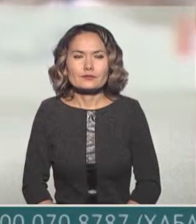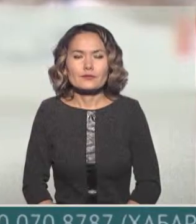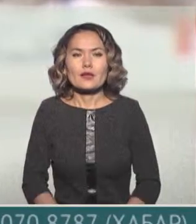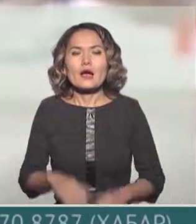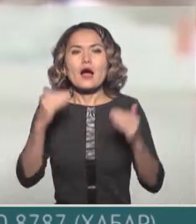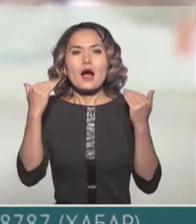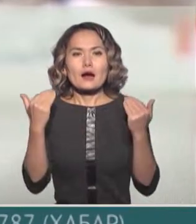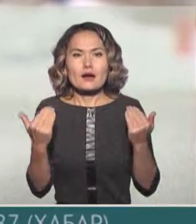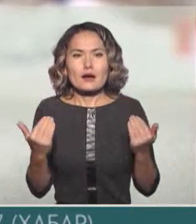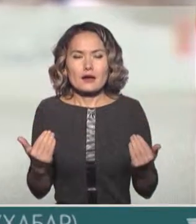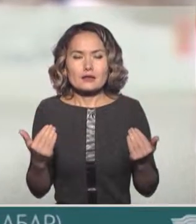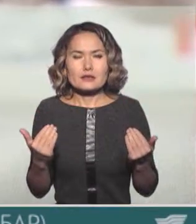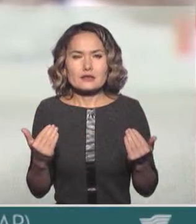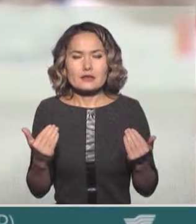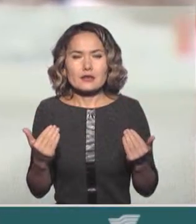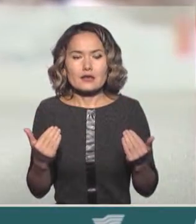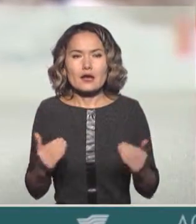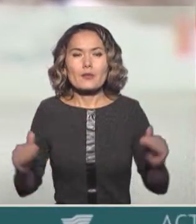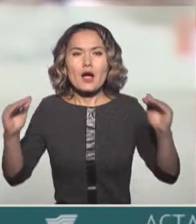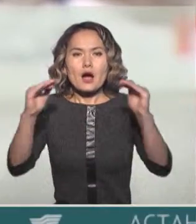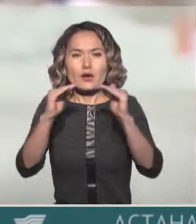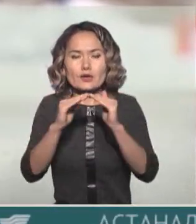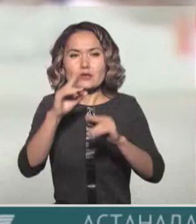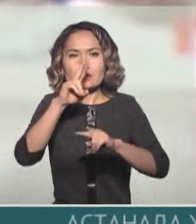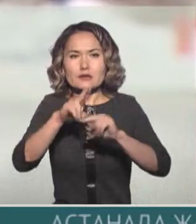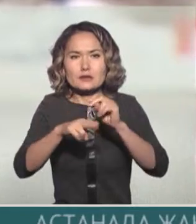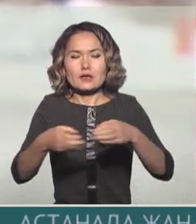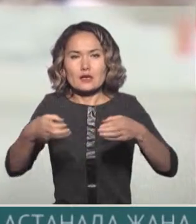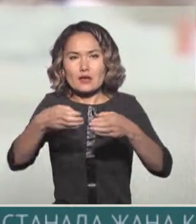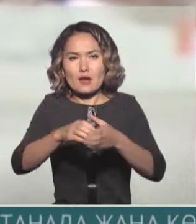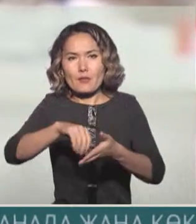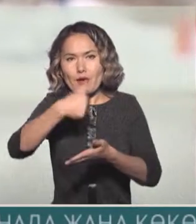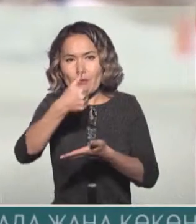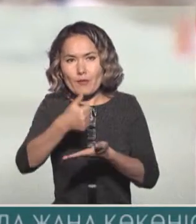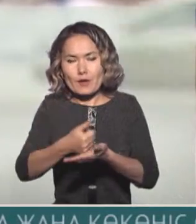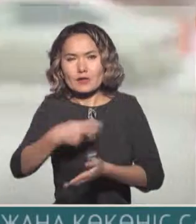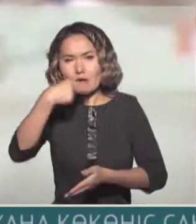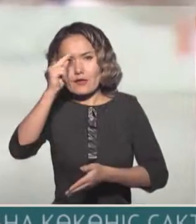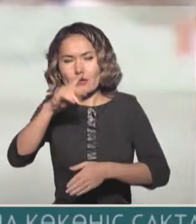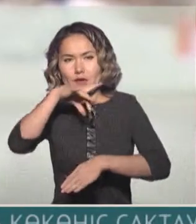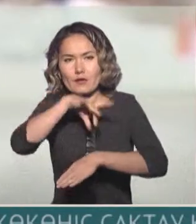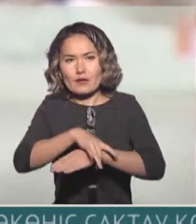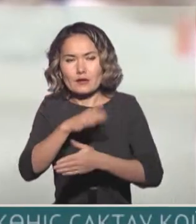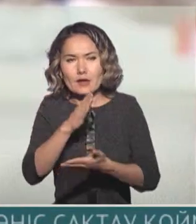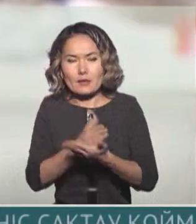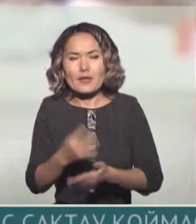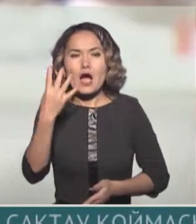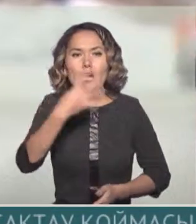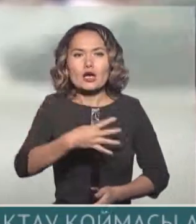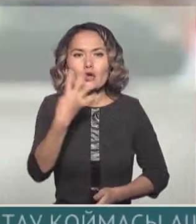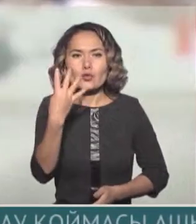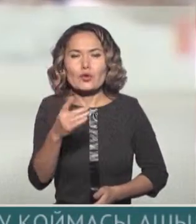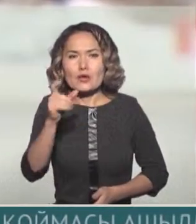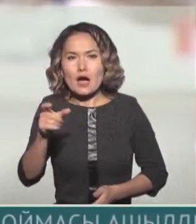Қазіргі кезде осы Дмитриенко қатысты қылмыстық іс сотқа жіберілді. Белгілі болғандай, ол 44 үлескердің